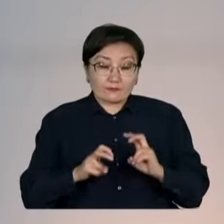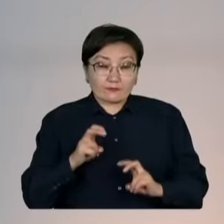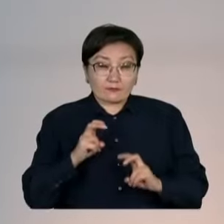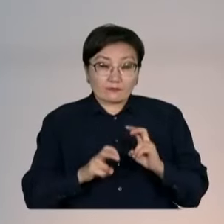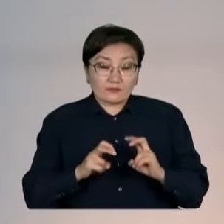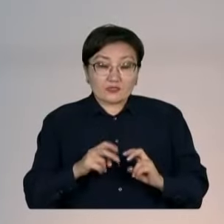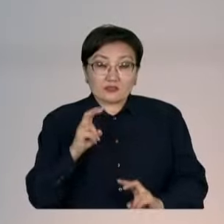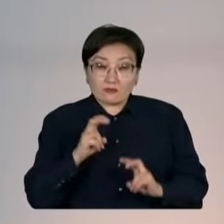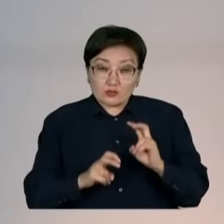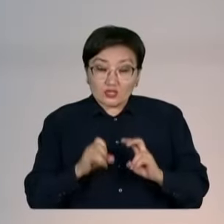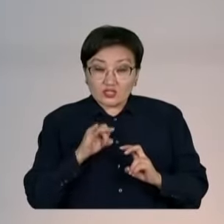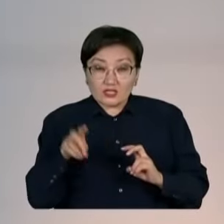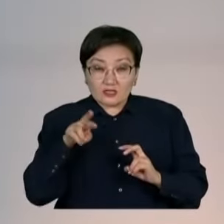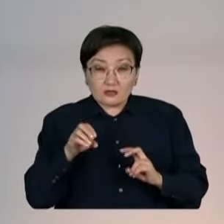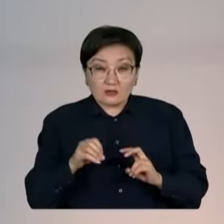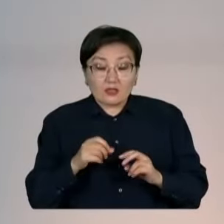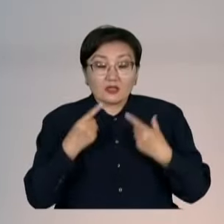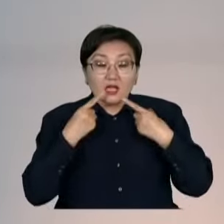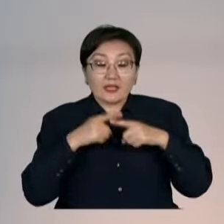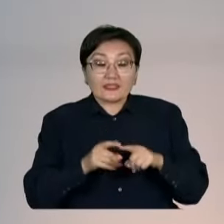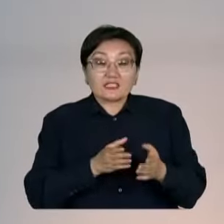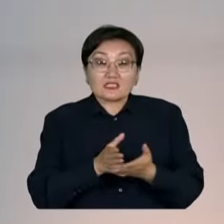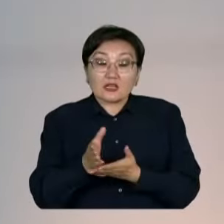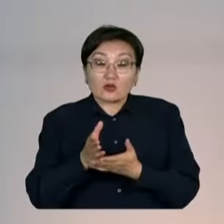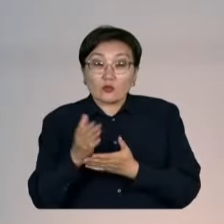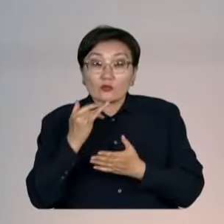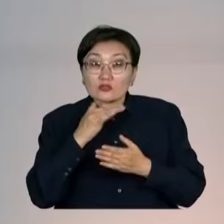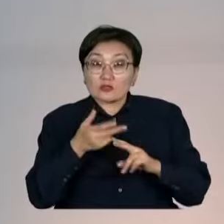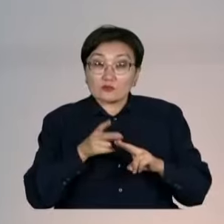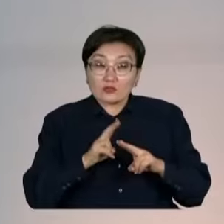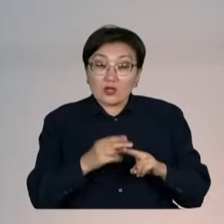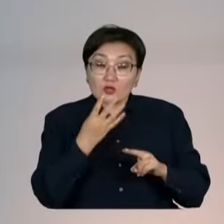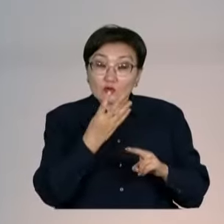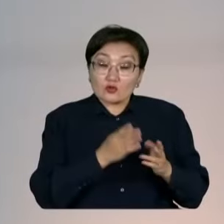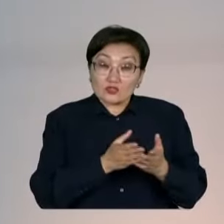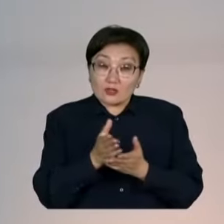индустриялық заводтар және де IT саласында көбінесе осы